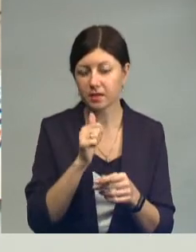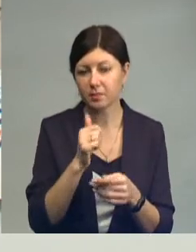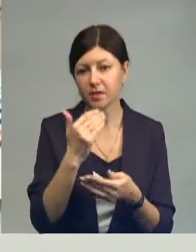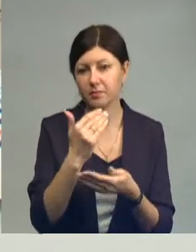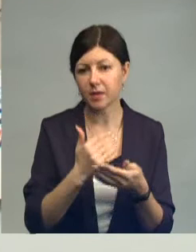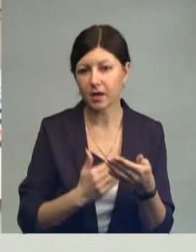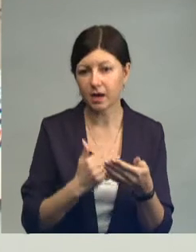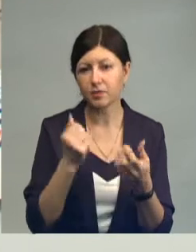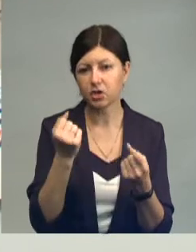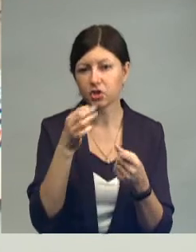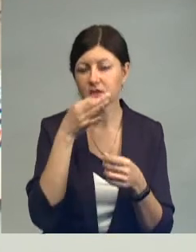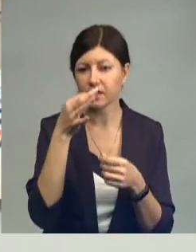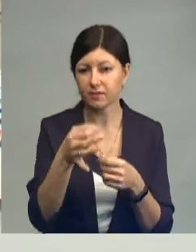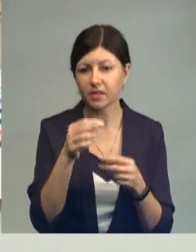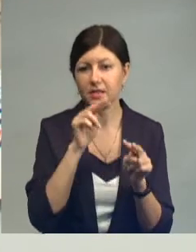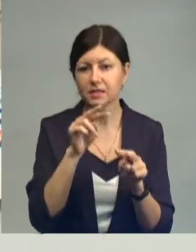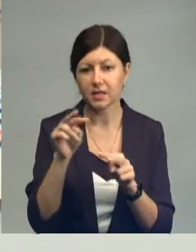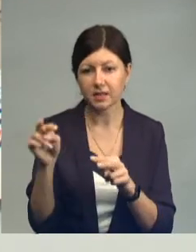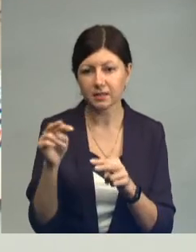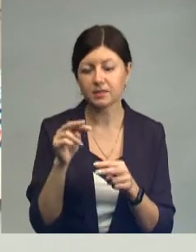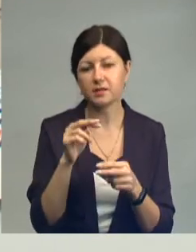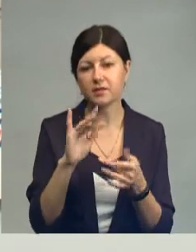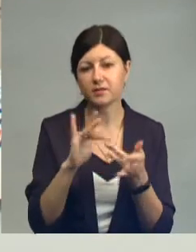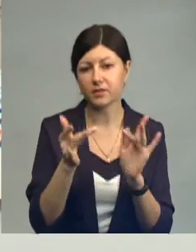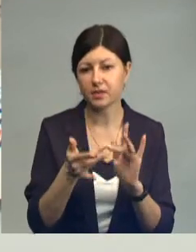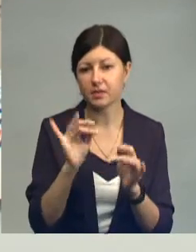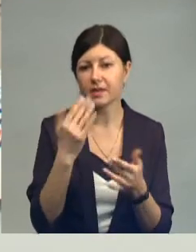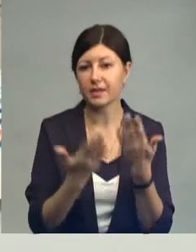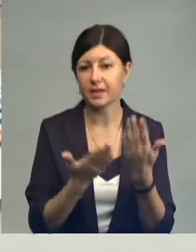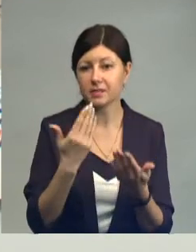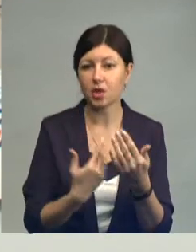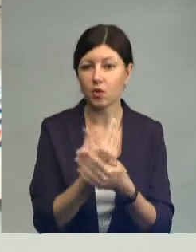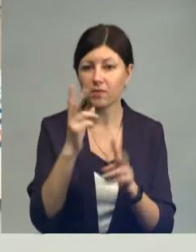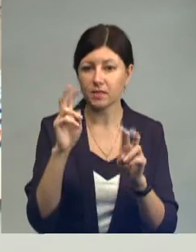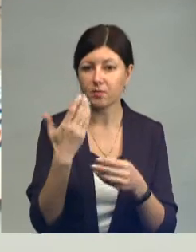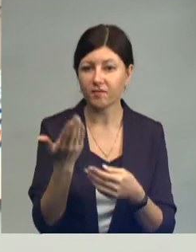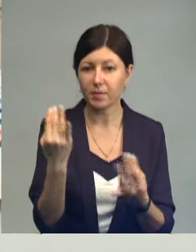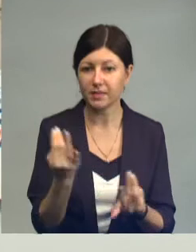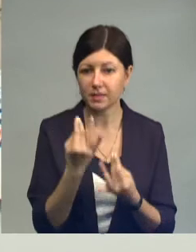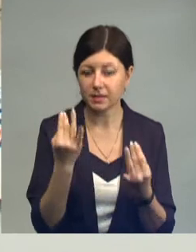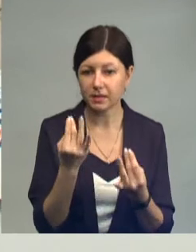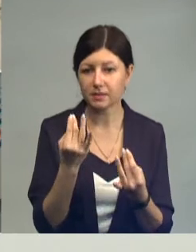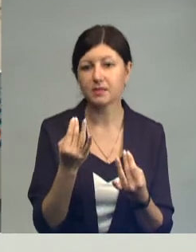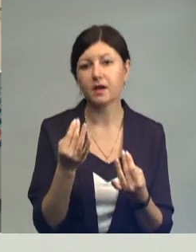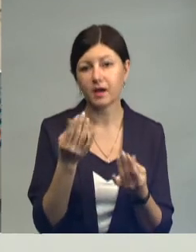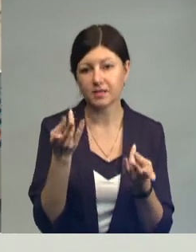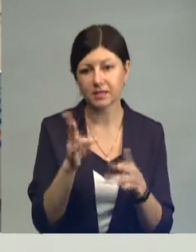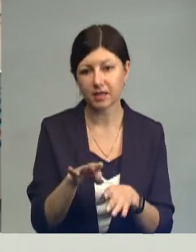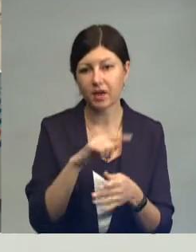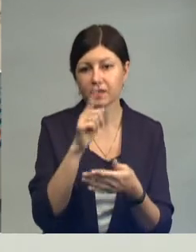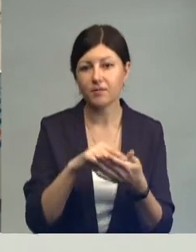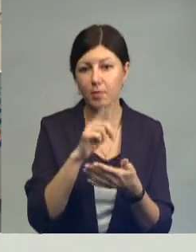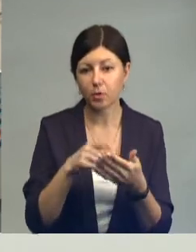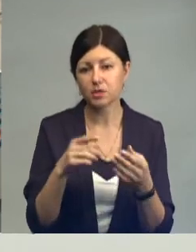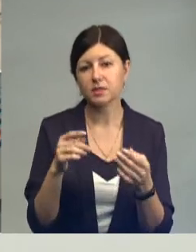ответ следите за анонсами в наших социальных сетях и если новая тема вам интересна авто вай оставляйте вопросы в